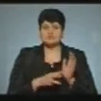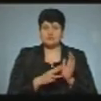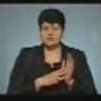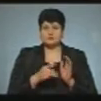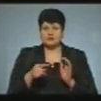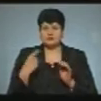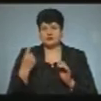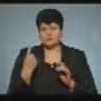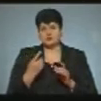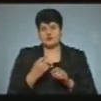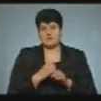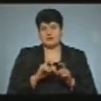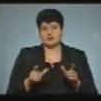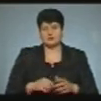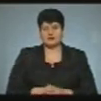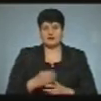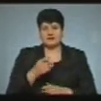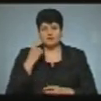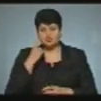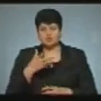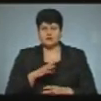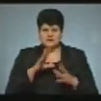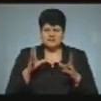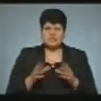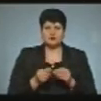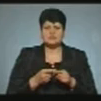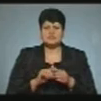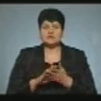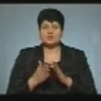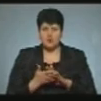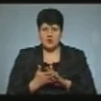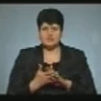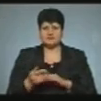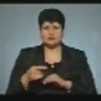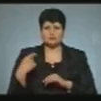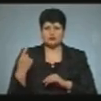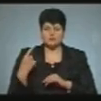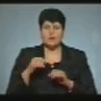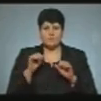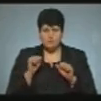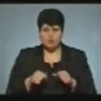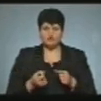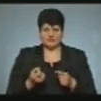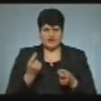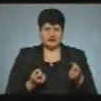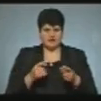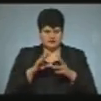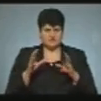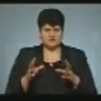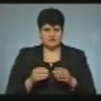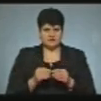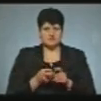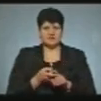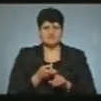обласної, 78-ю аптекою. На вашу думку, чи загалом такі ситуації на Тернопільщині можуть виникати в рамках